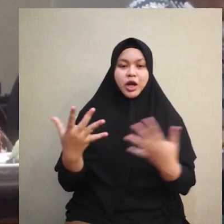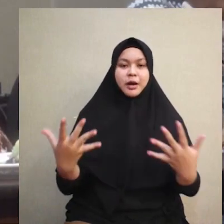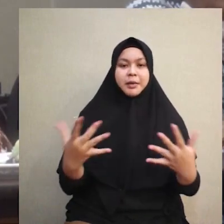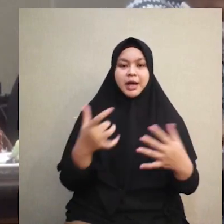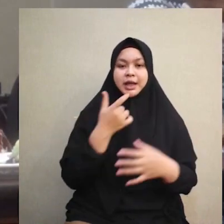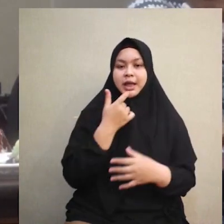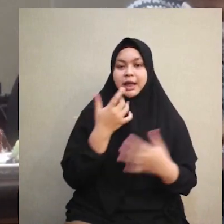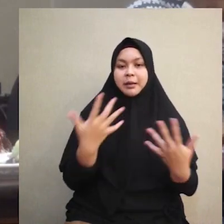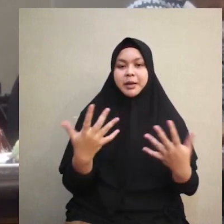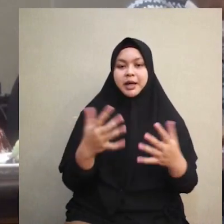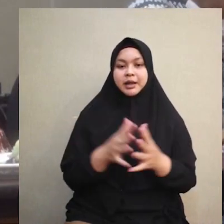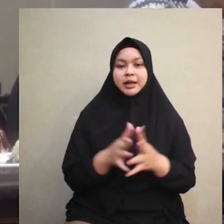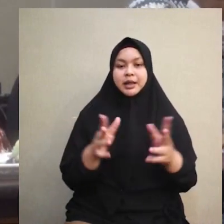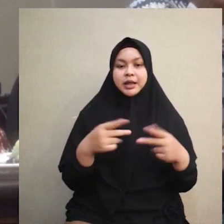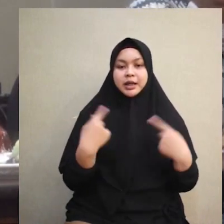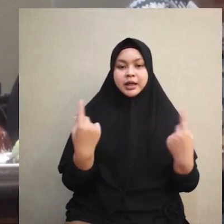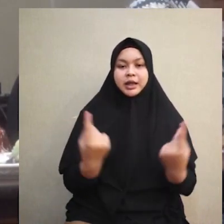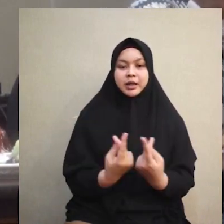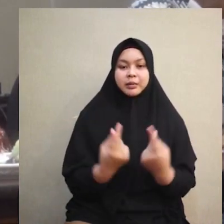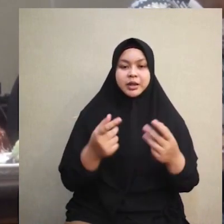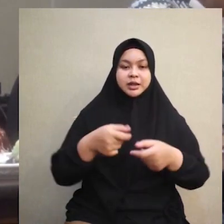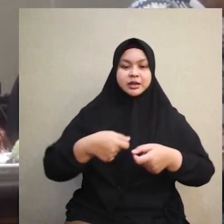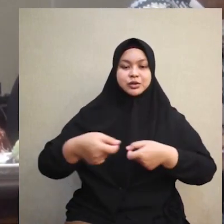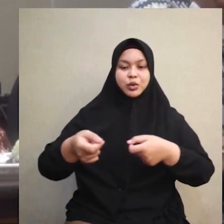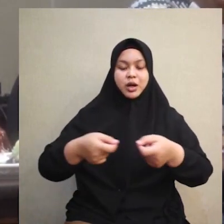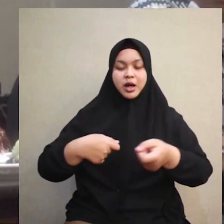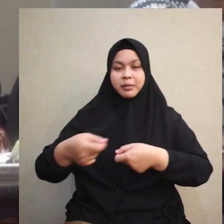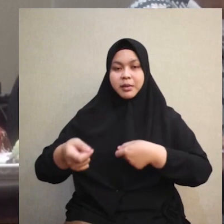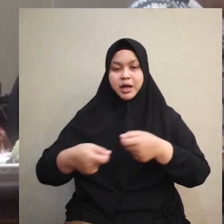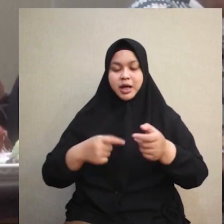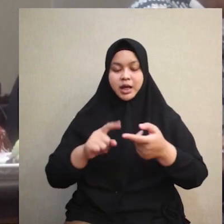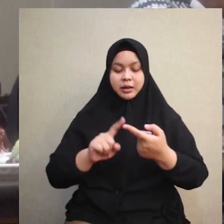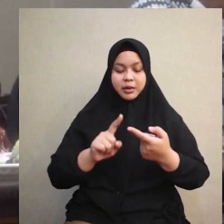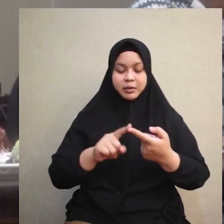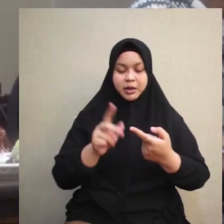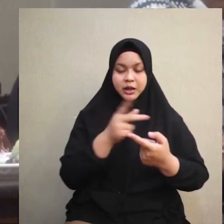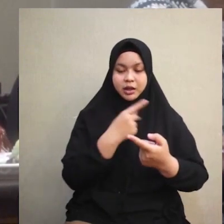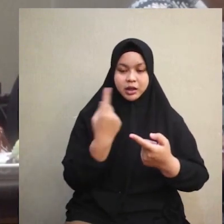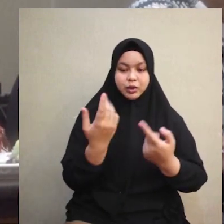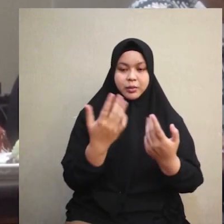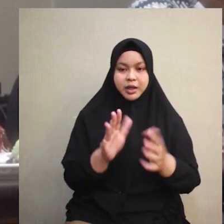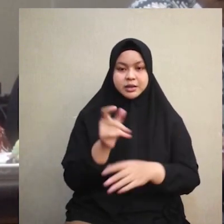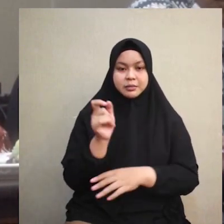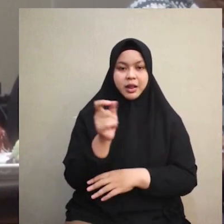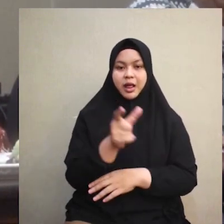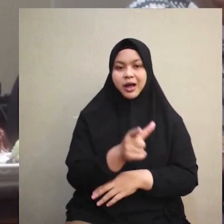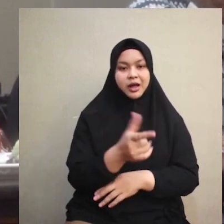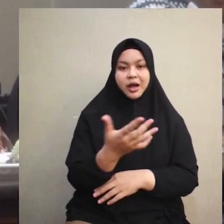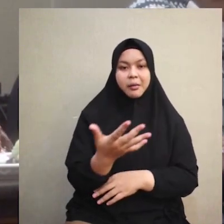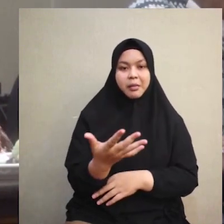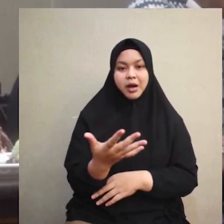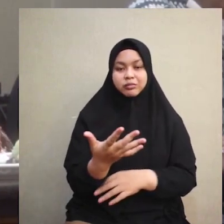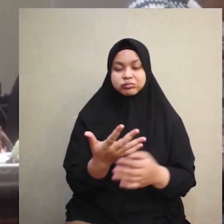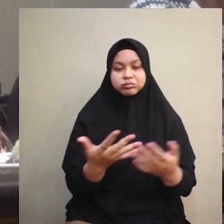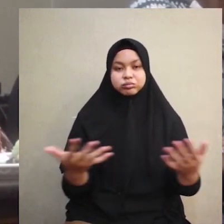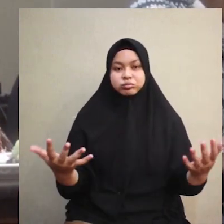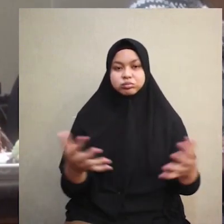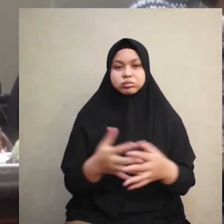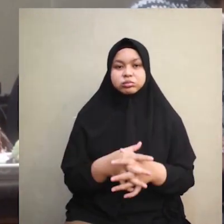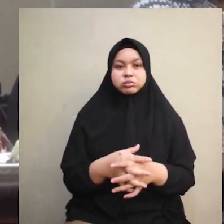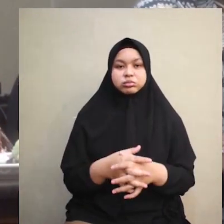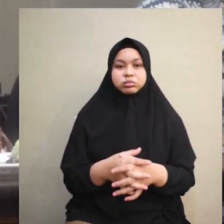soal ketika kita berjual beli jadi teman-teman kita semua kan pernah beli barang sesuatu gitu ya